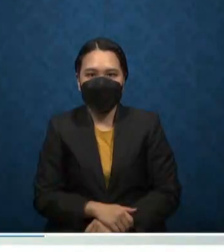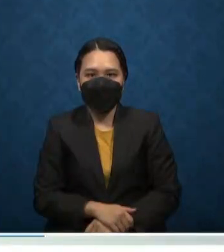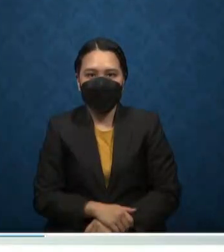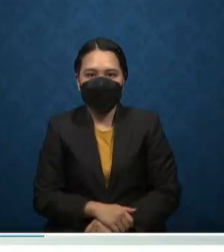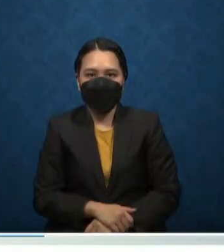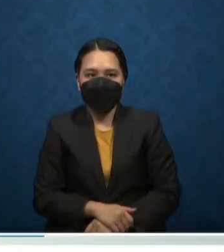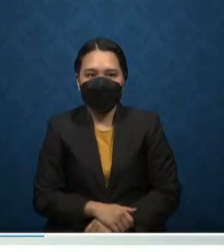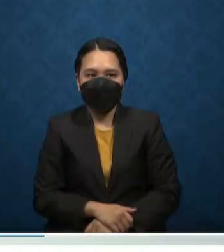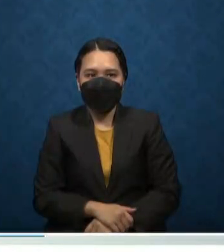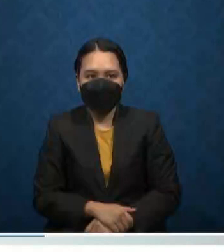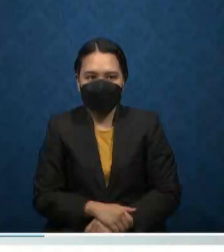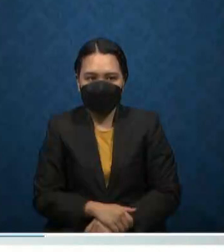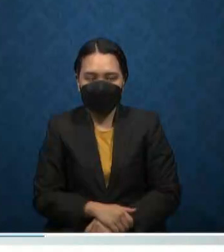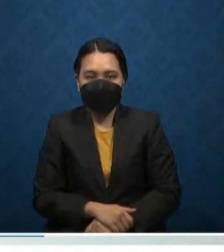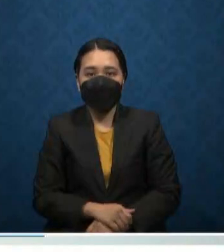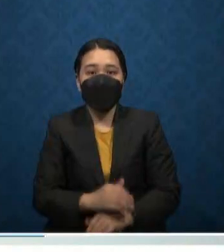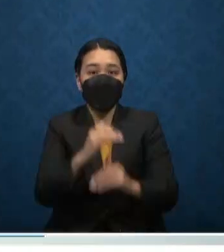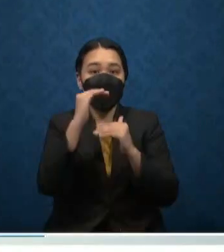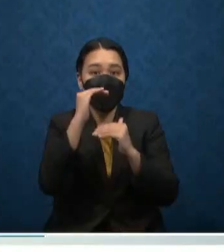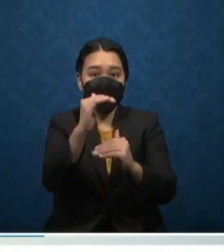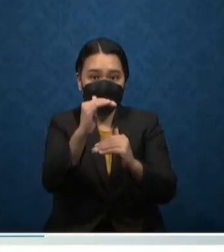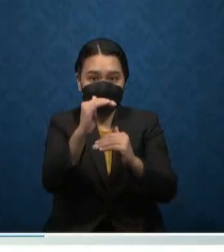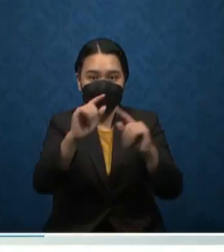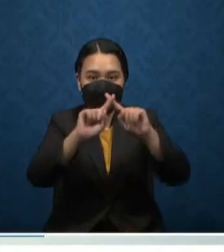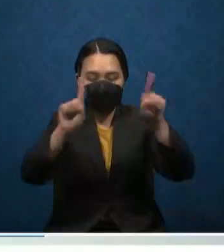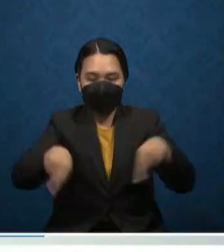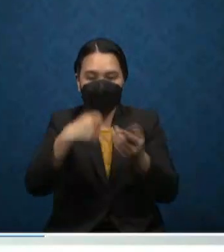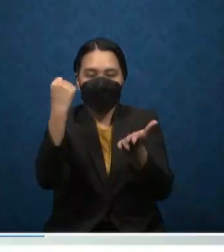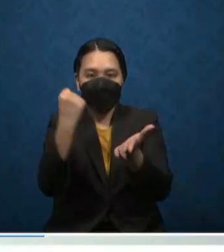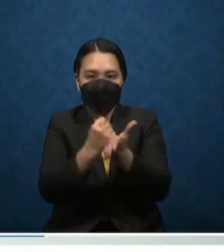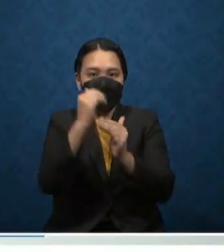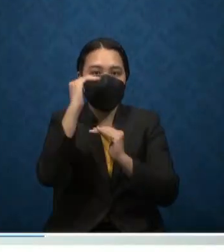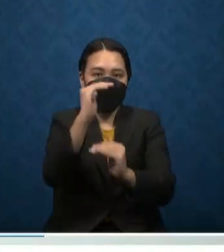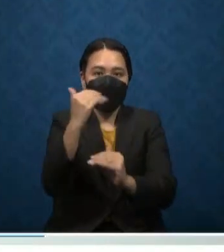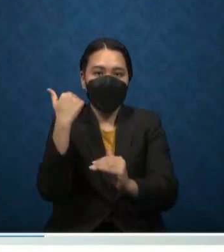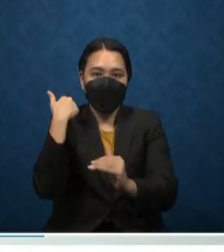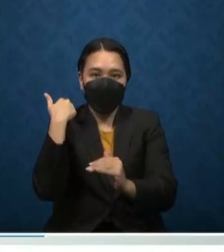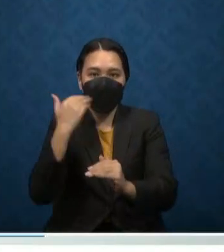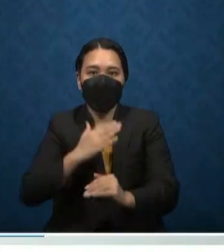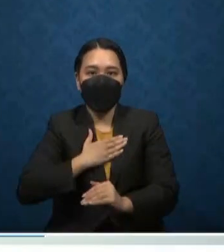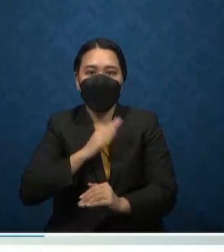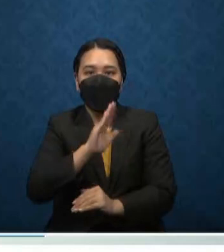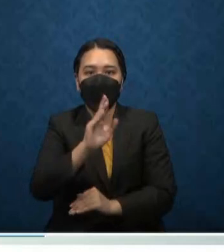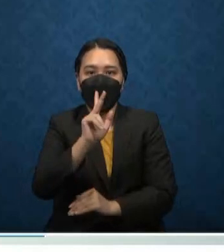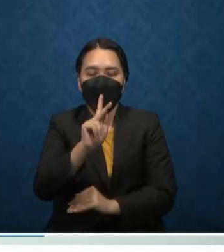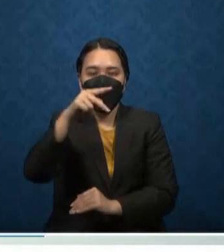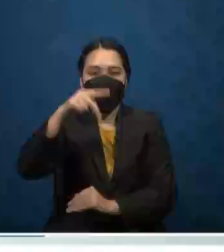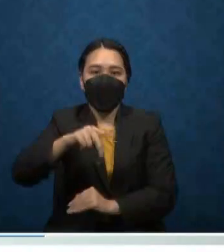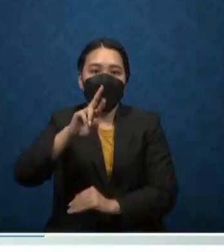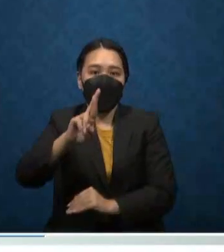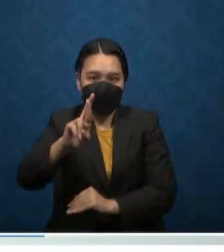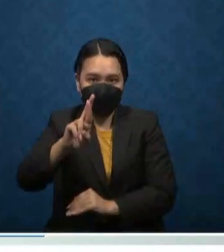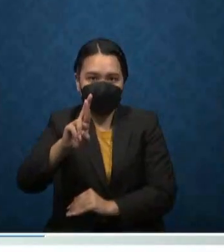ทางที่ตัวกำหนดกรอบคุณวุฒิเองนะคะได้กำหนดมาแล้วแล้วก็เราใช้มิติของกพร.เป็นมิติที่จับอีกครั้งหนึ่งเพราะ